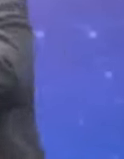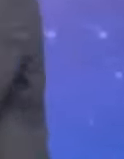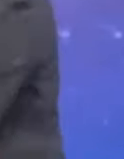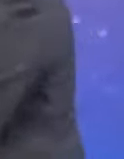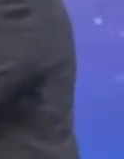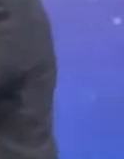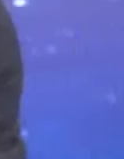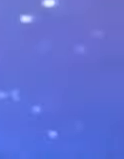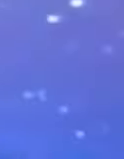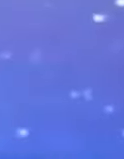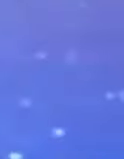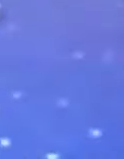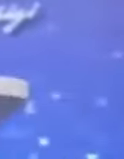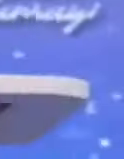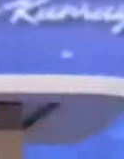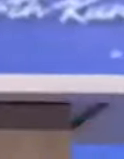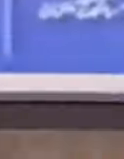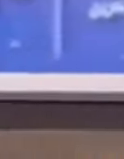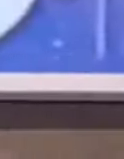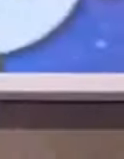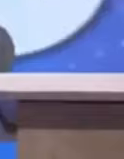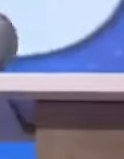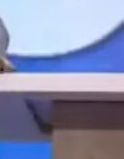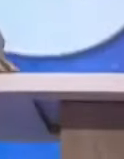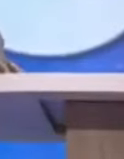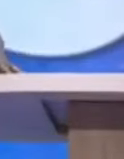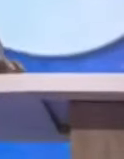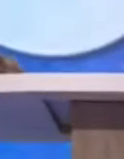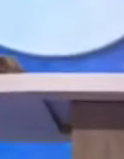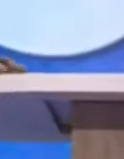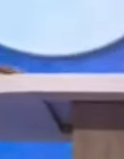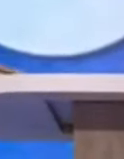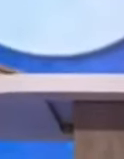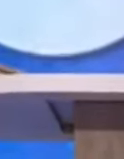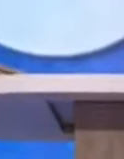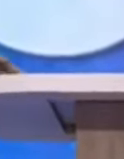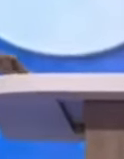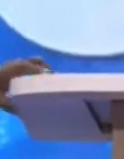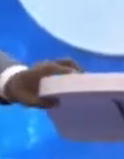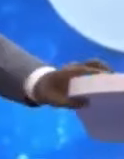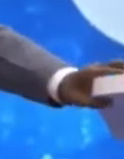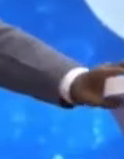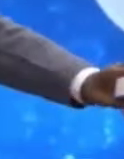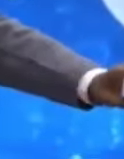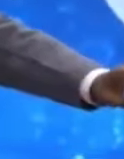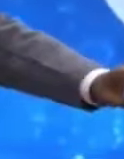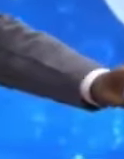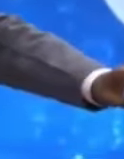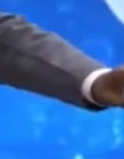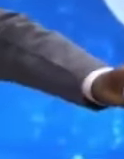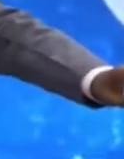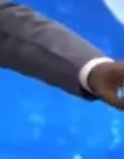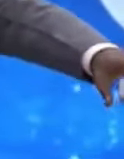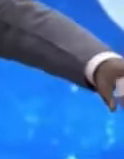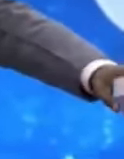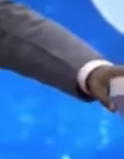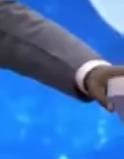avant et qui empêchaient le progrès des autres par le passé sils le font encore